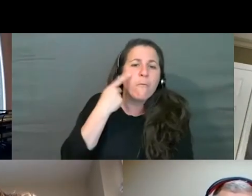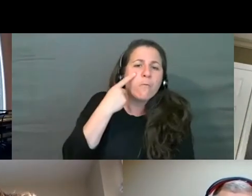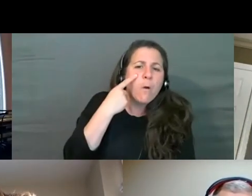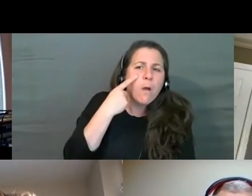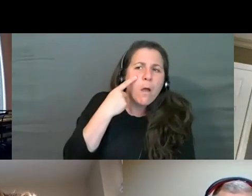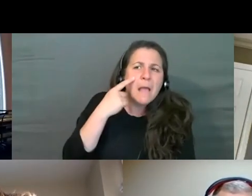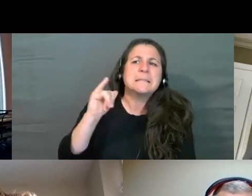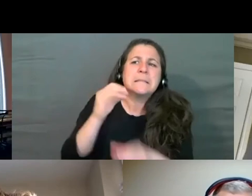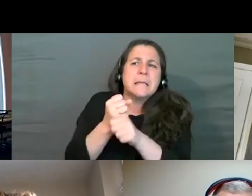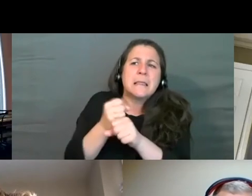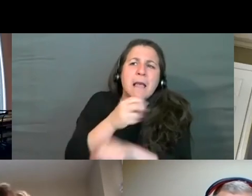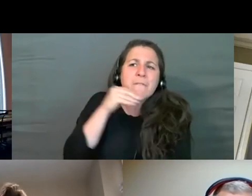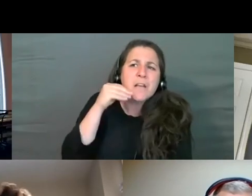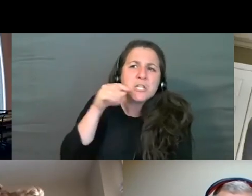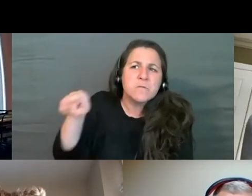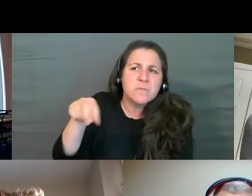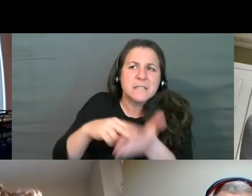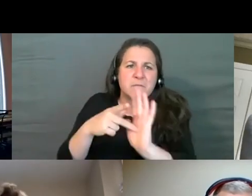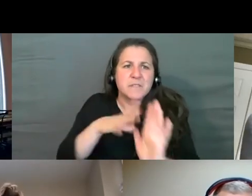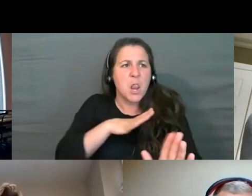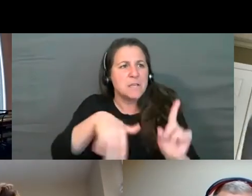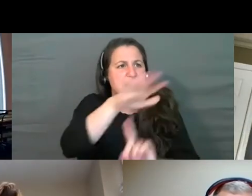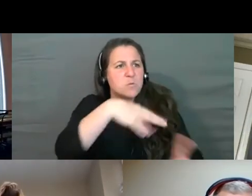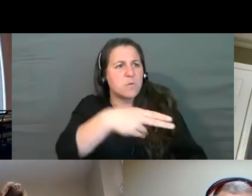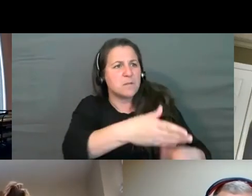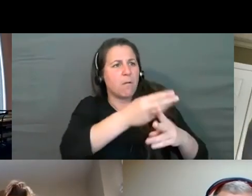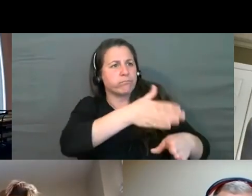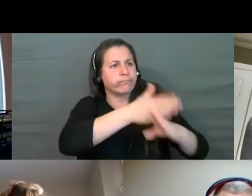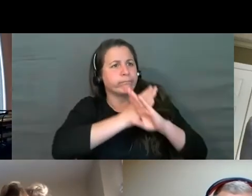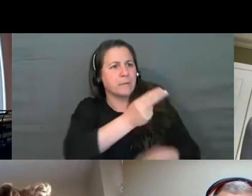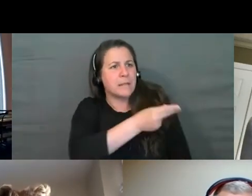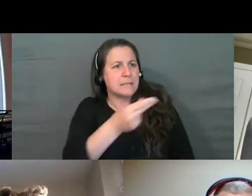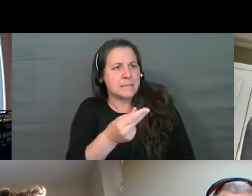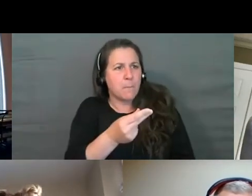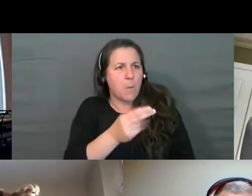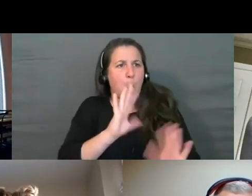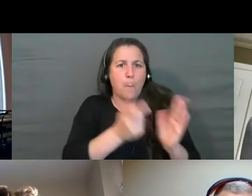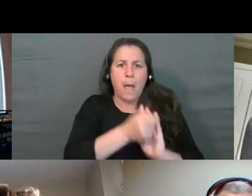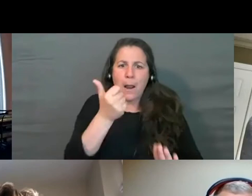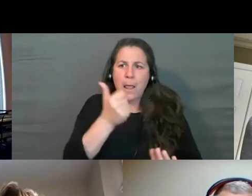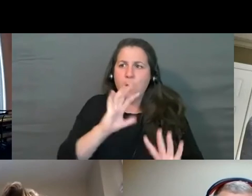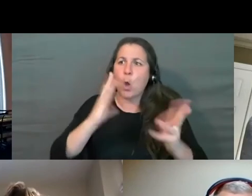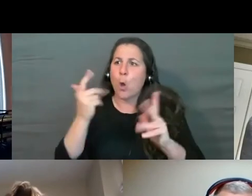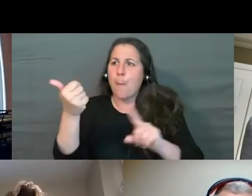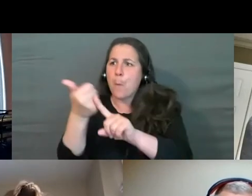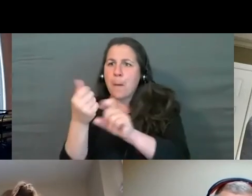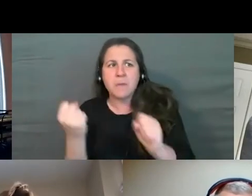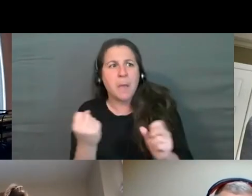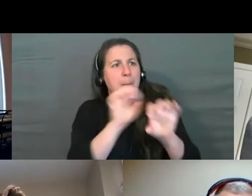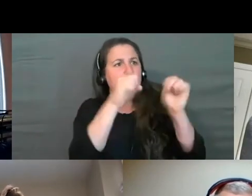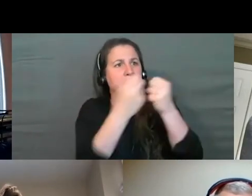les situations de handicap que vivent les personnes ayant des incapacités et comment ça peut accroître leur participation sociale. Donc, de